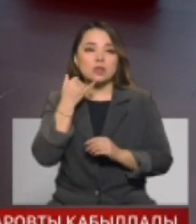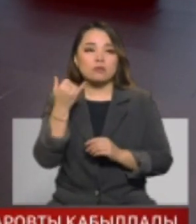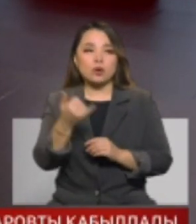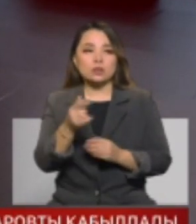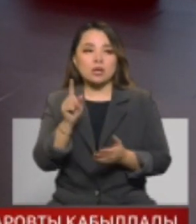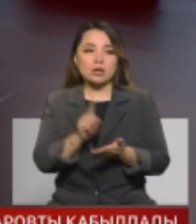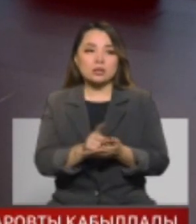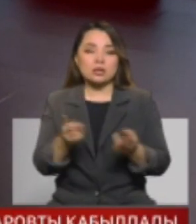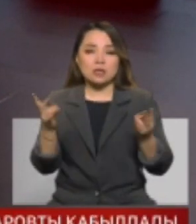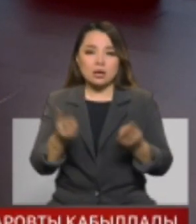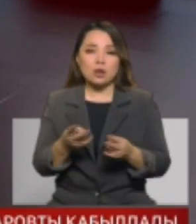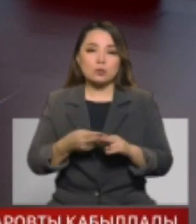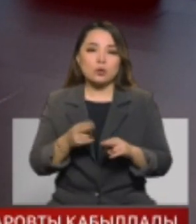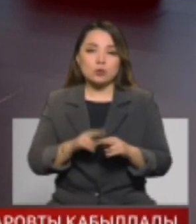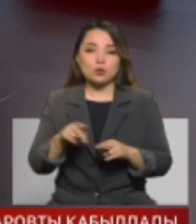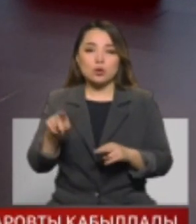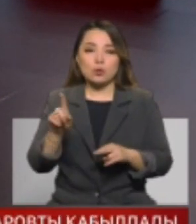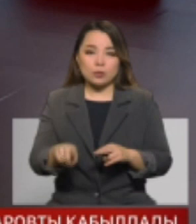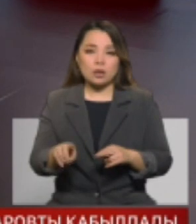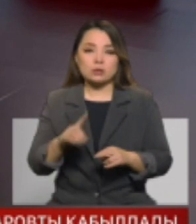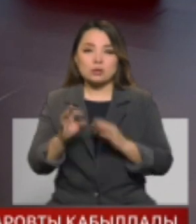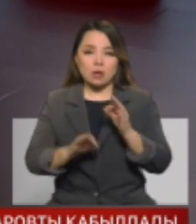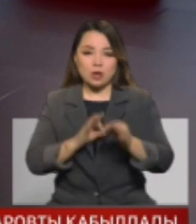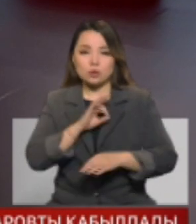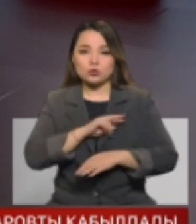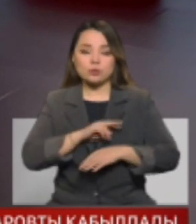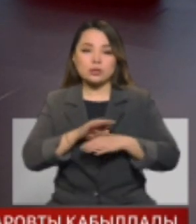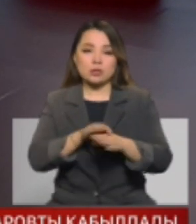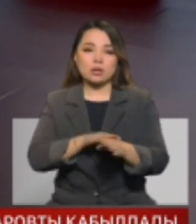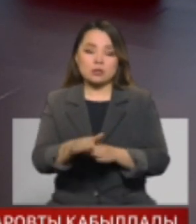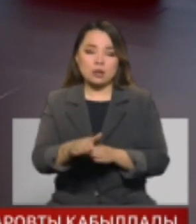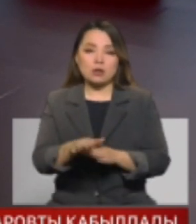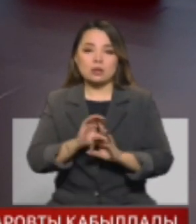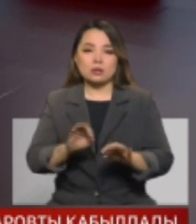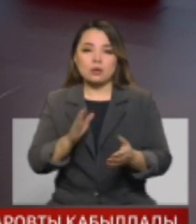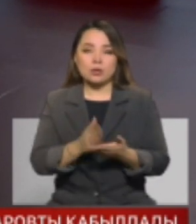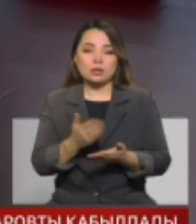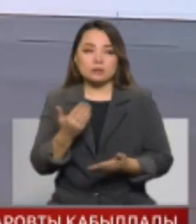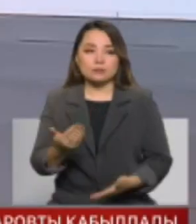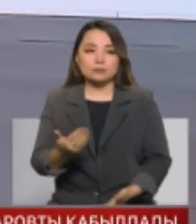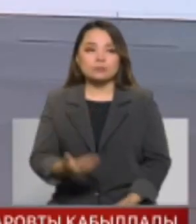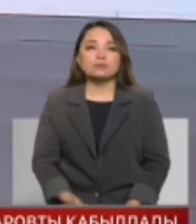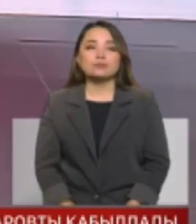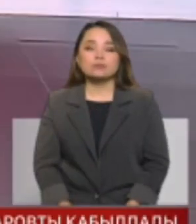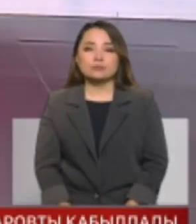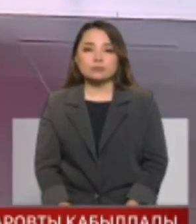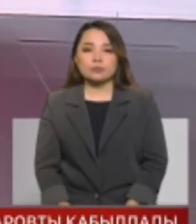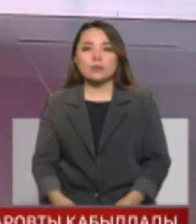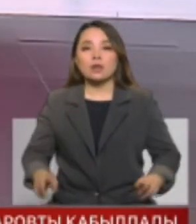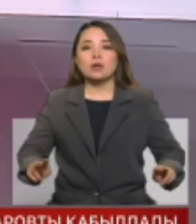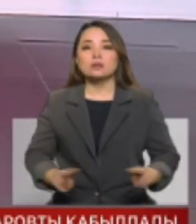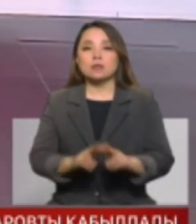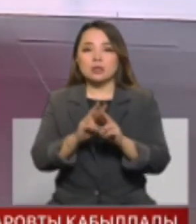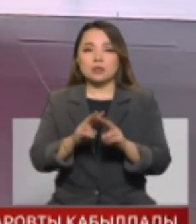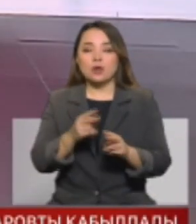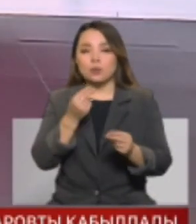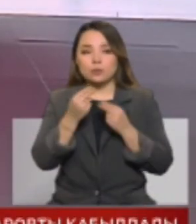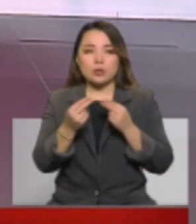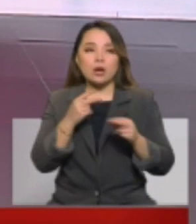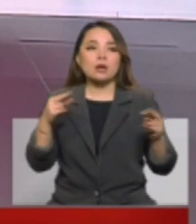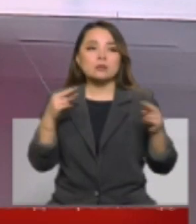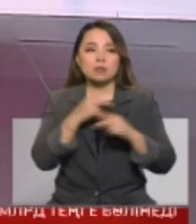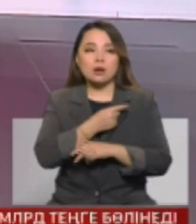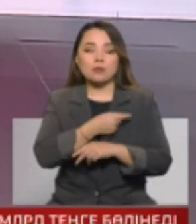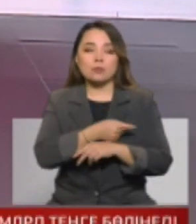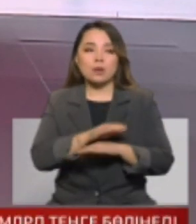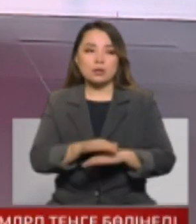телефондарына хабарласыңыз. Бұл нөмірлер тәулік бойы жұмыс істейтінін айта кетейін. Астана астан ұшынып